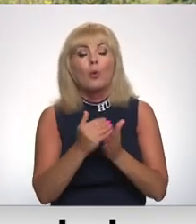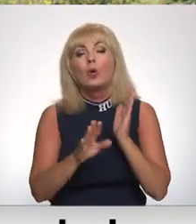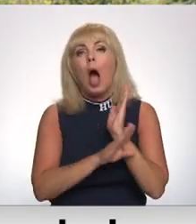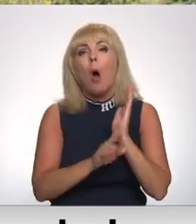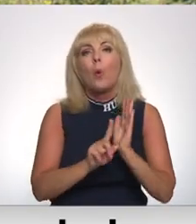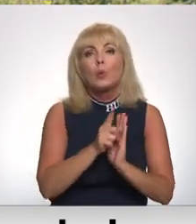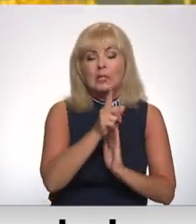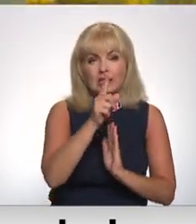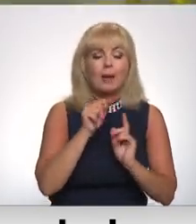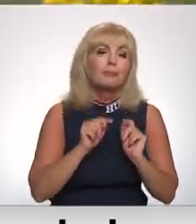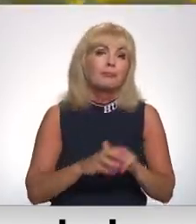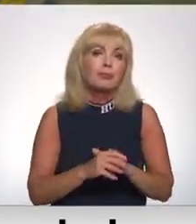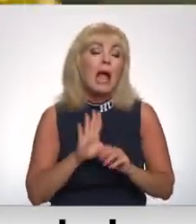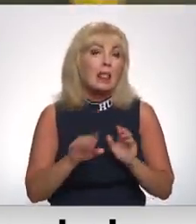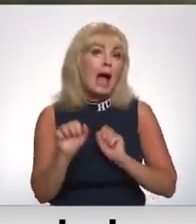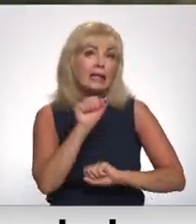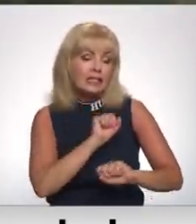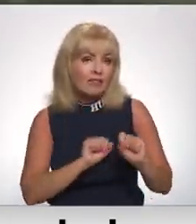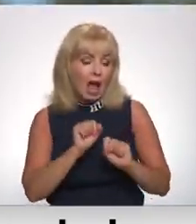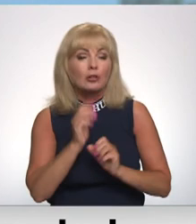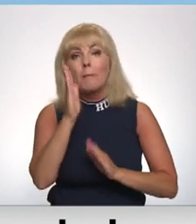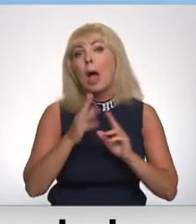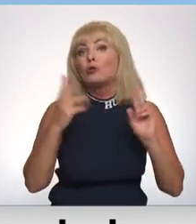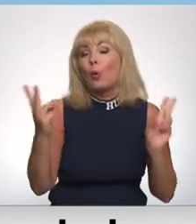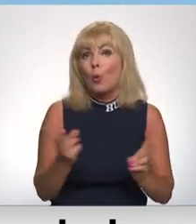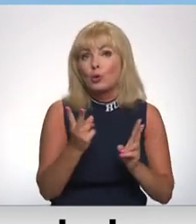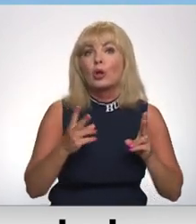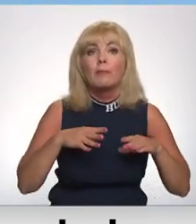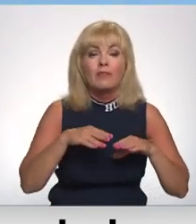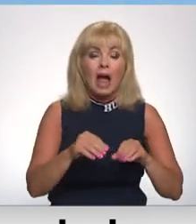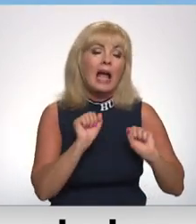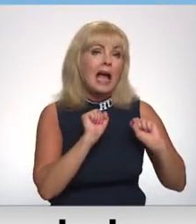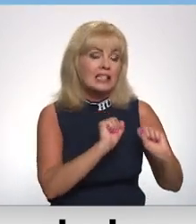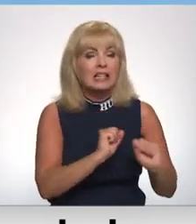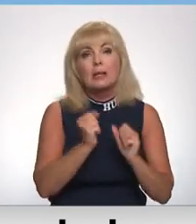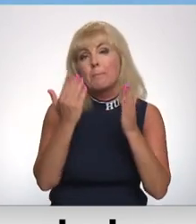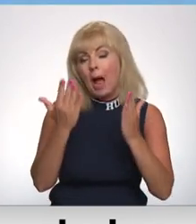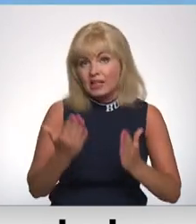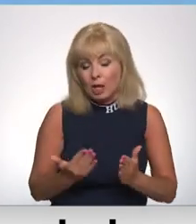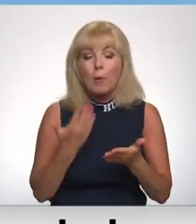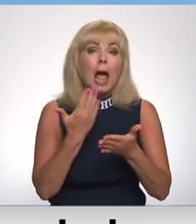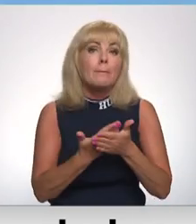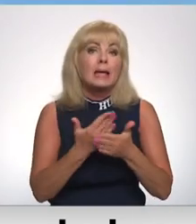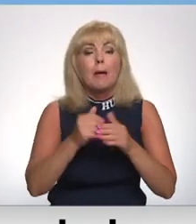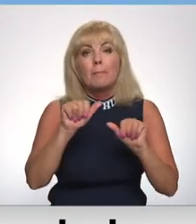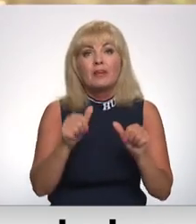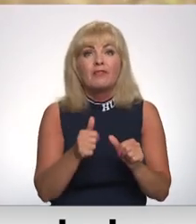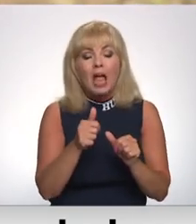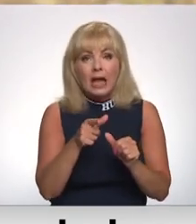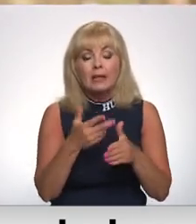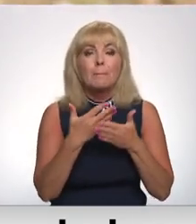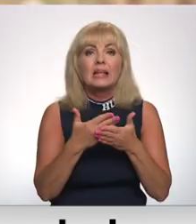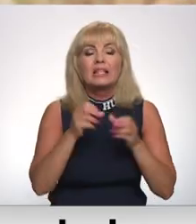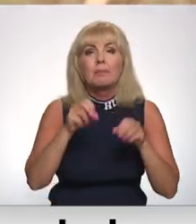laiks tāds mērmīt. Lai izvairītos no meža ugunsgrēkiem, ir jāveic arī preventīvi pasākumi. Piemēram, jāveido mineralizētas